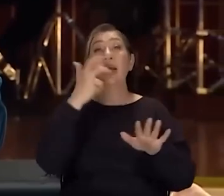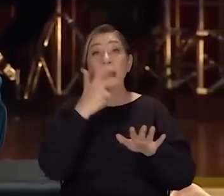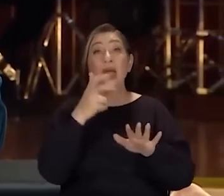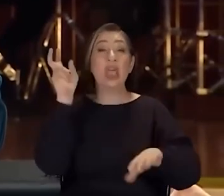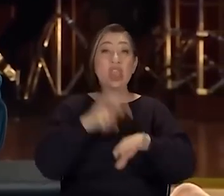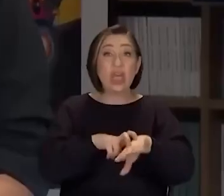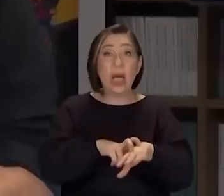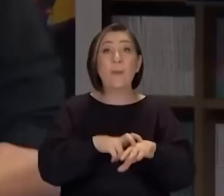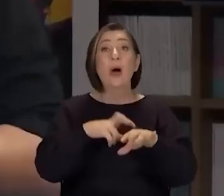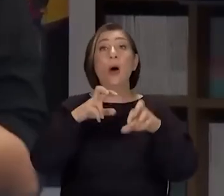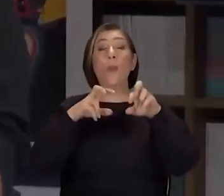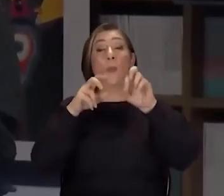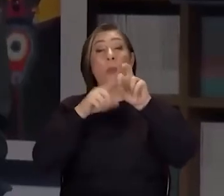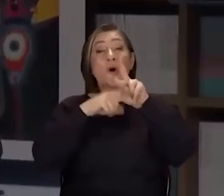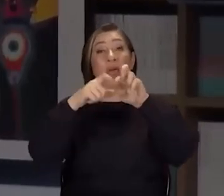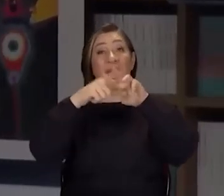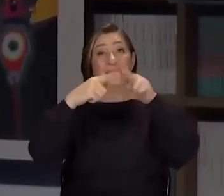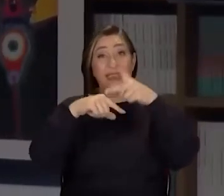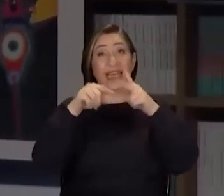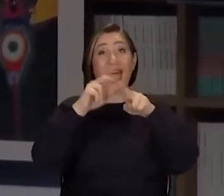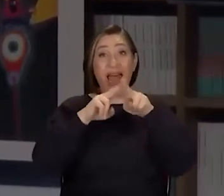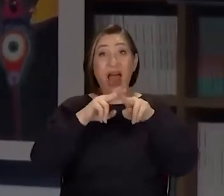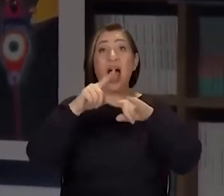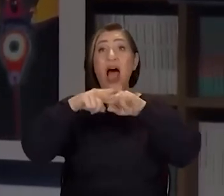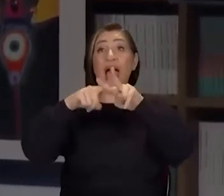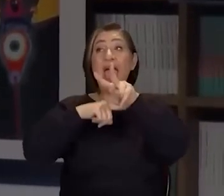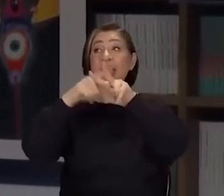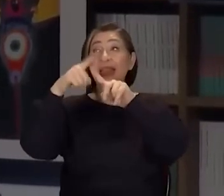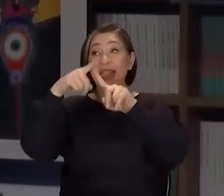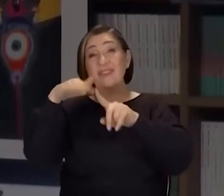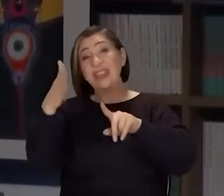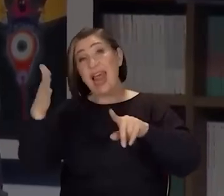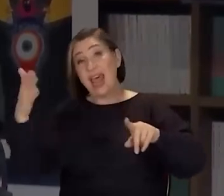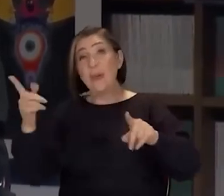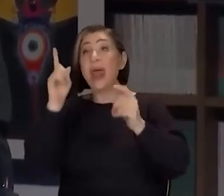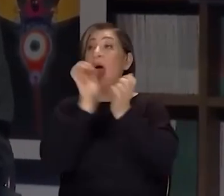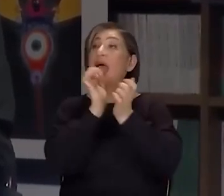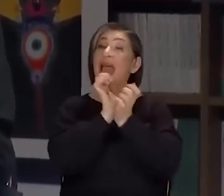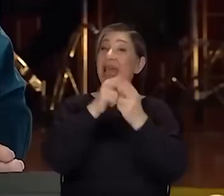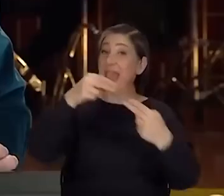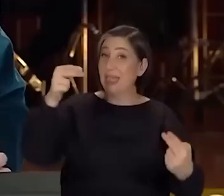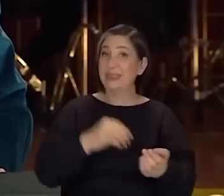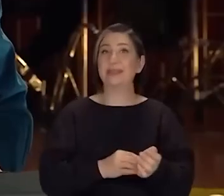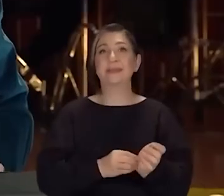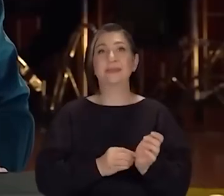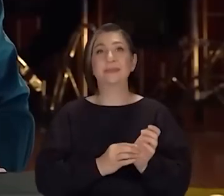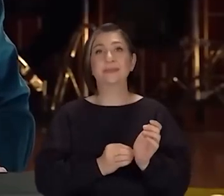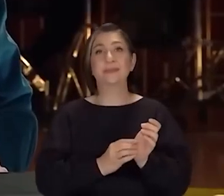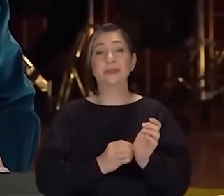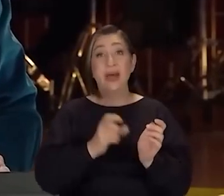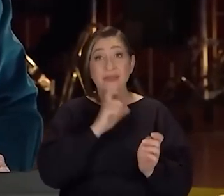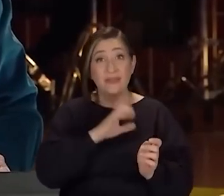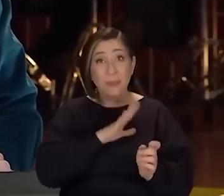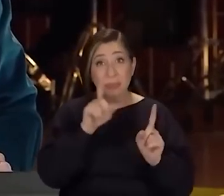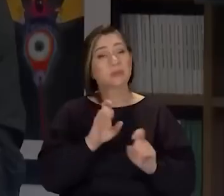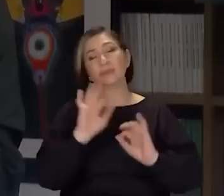Karayel, Hayati ve diğerleri. Bir aile hikayesi. Ya aslında hata benim... var mı